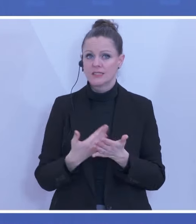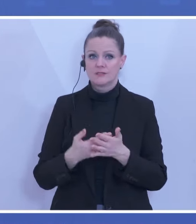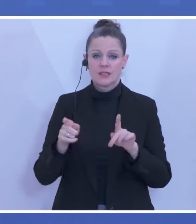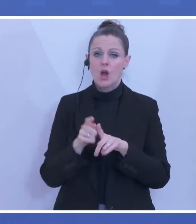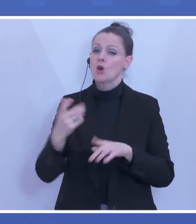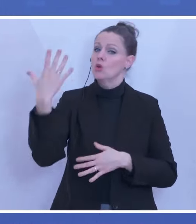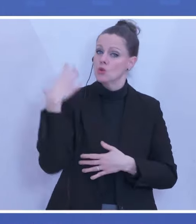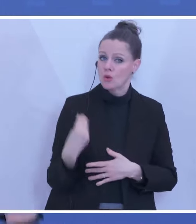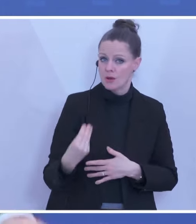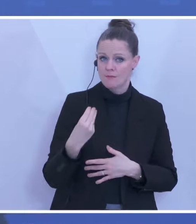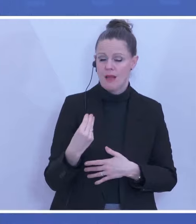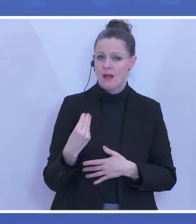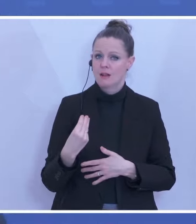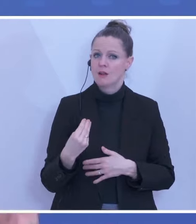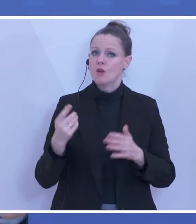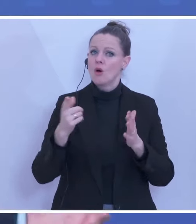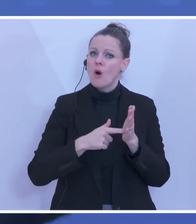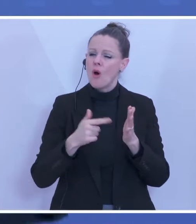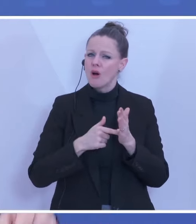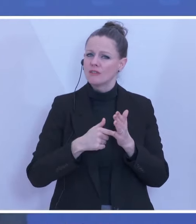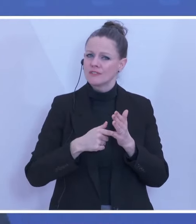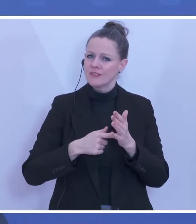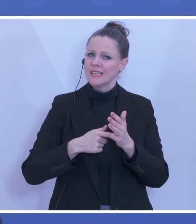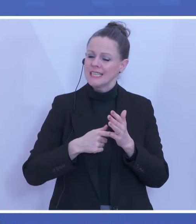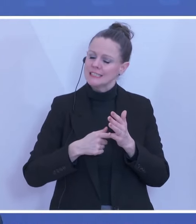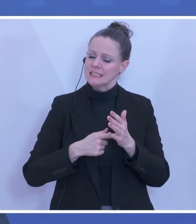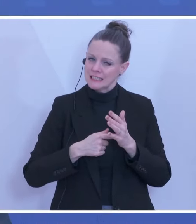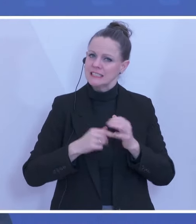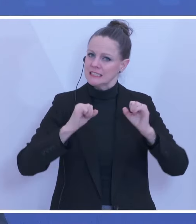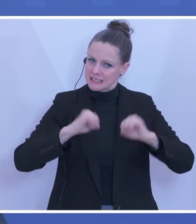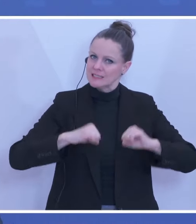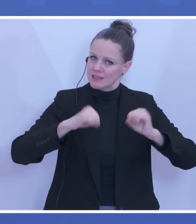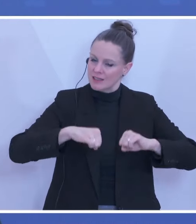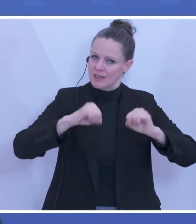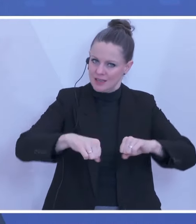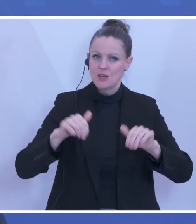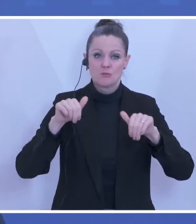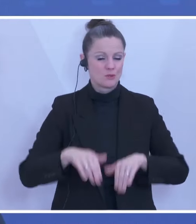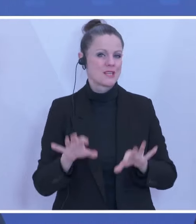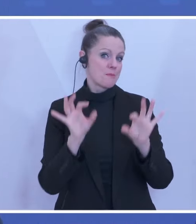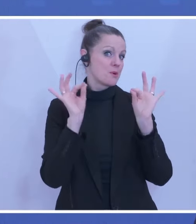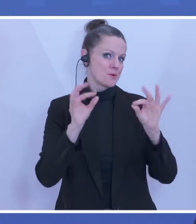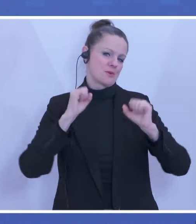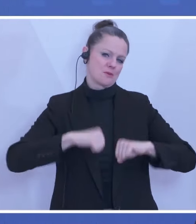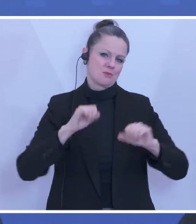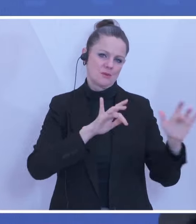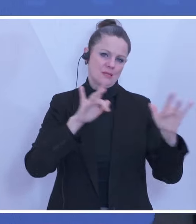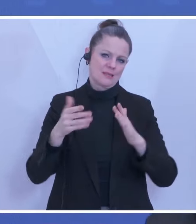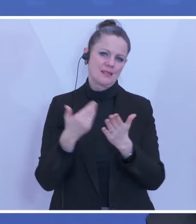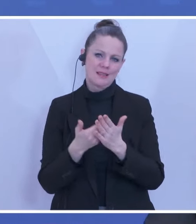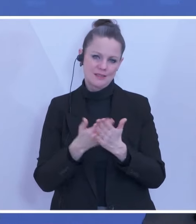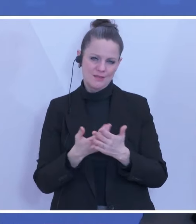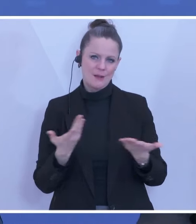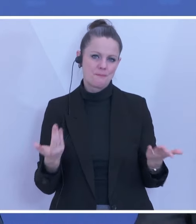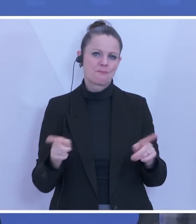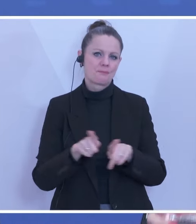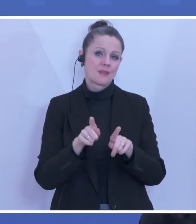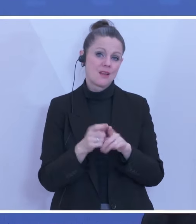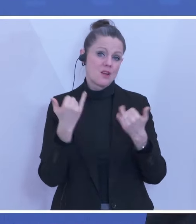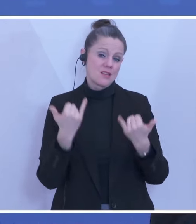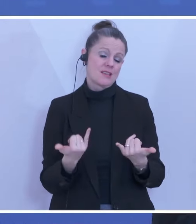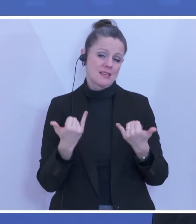noch einmal mehrmals auf der Etappe ein Kompromiss, den man hier machen musste, der aber ein guter Kompromiss ist und auch das